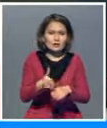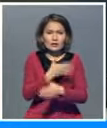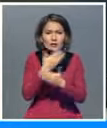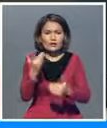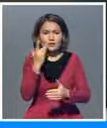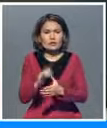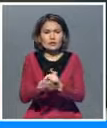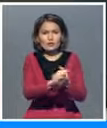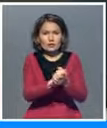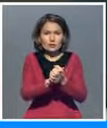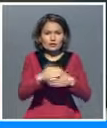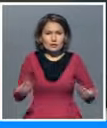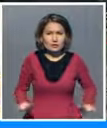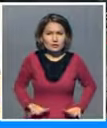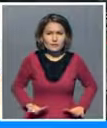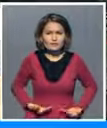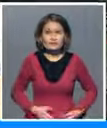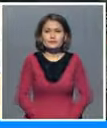қазір сүттей ойып отырмыз.